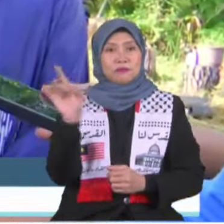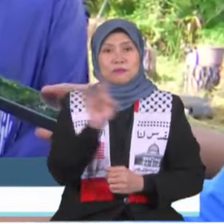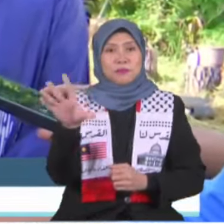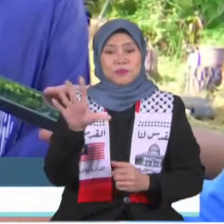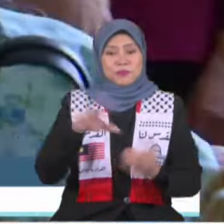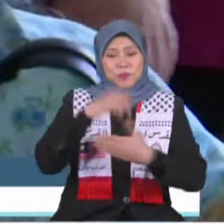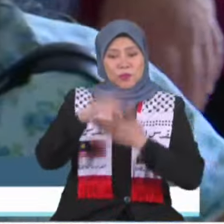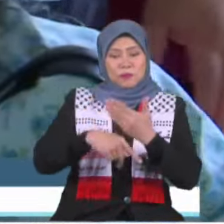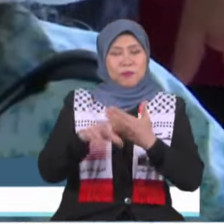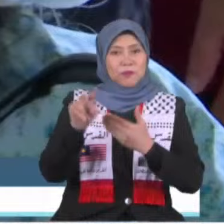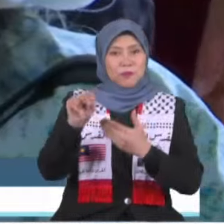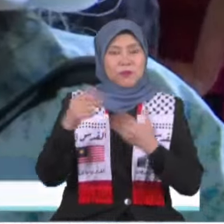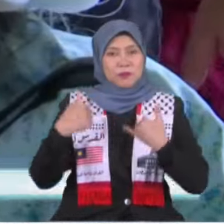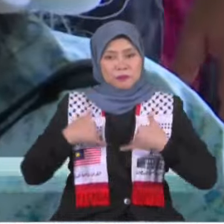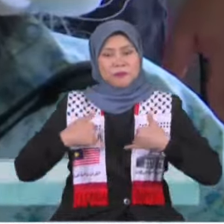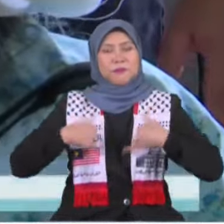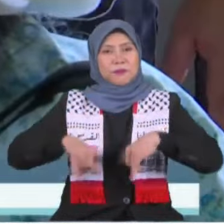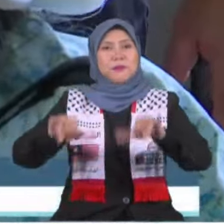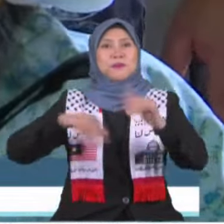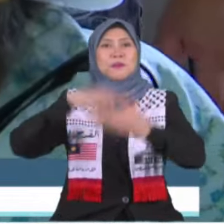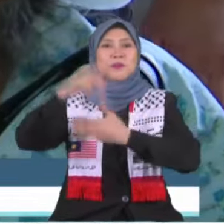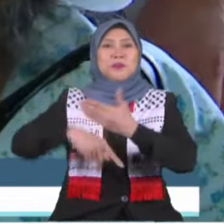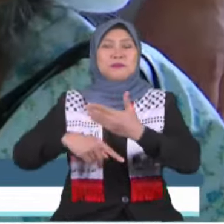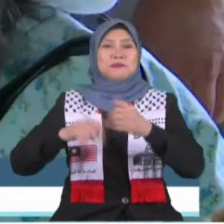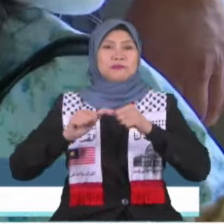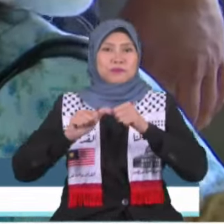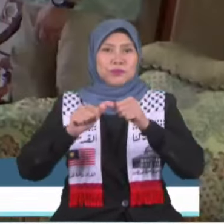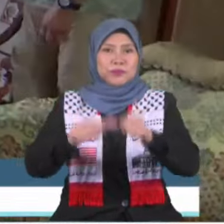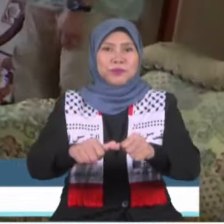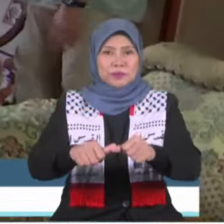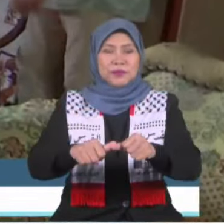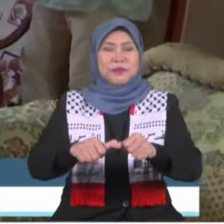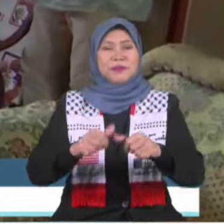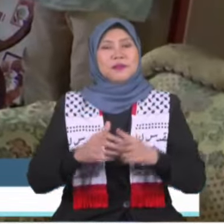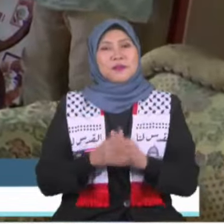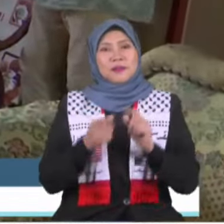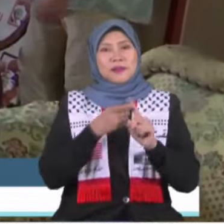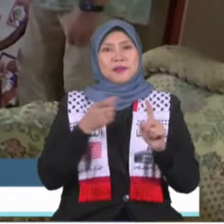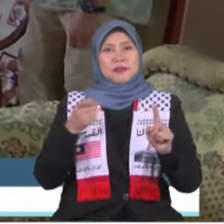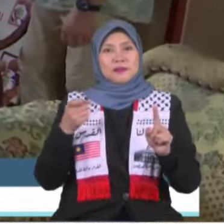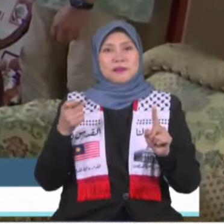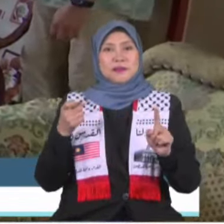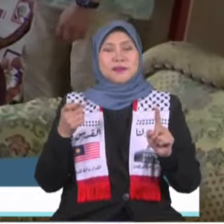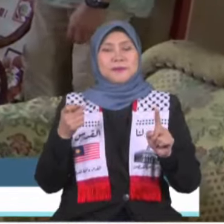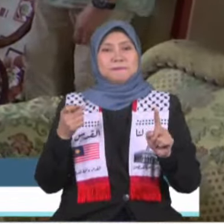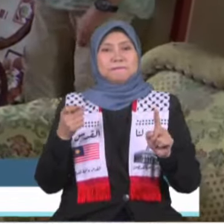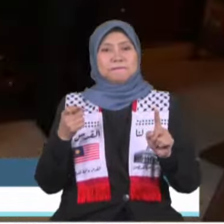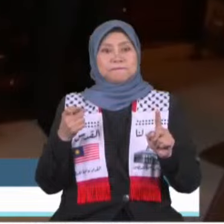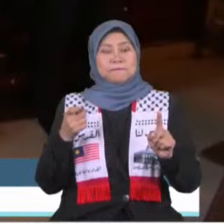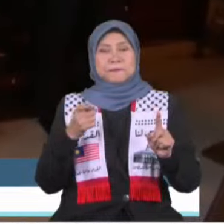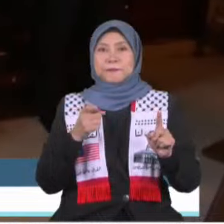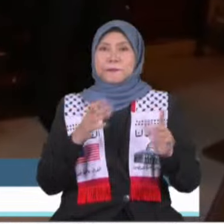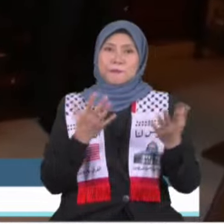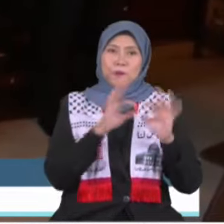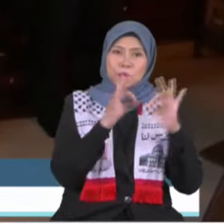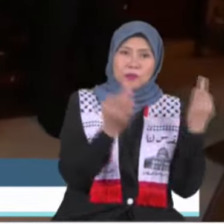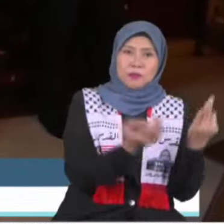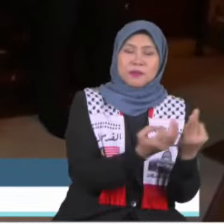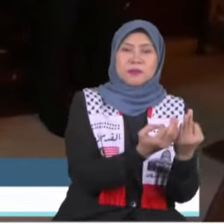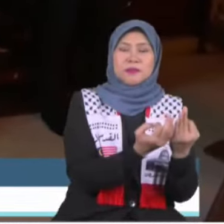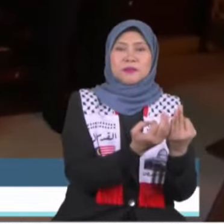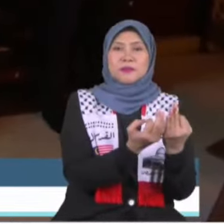akan buat program berterusan. Sekiranya ada keperluan-keperluan yang mendesak daripada pihak keluarga ataupun